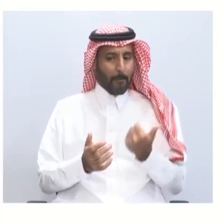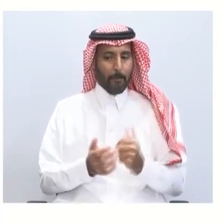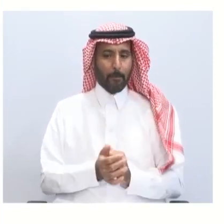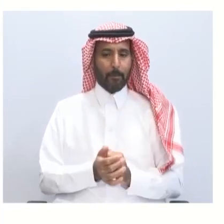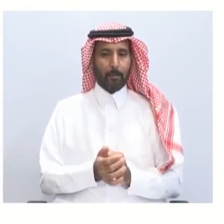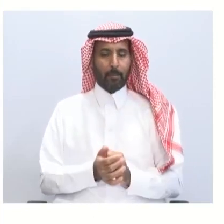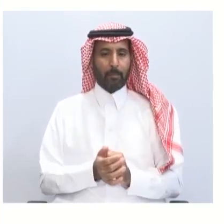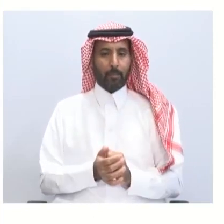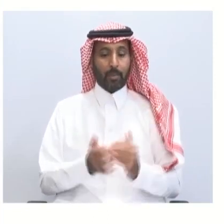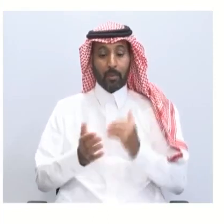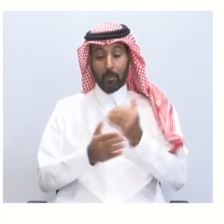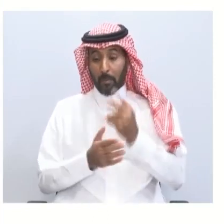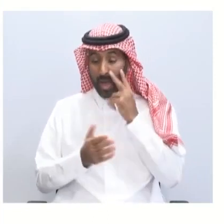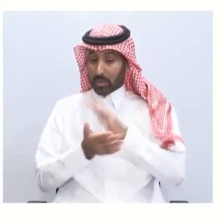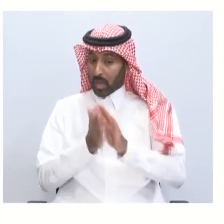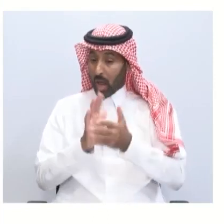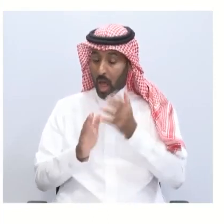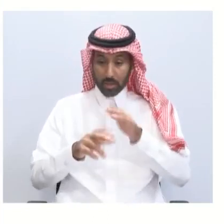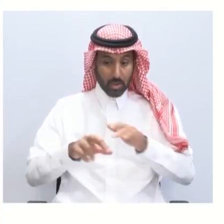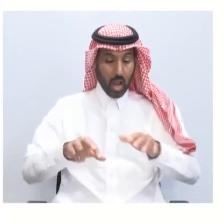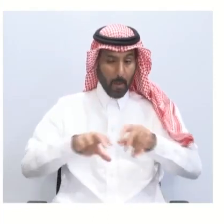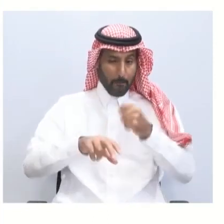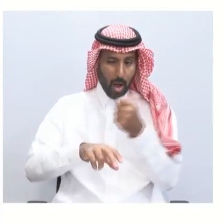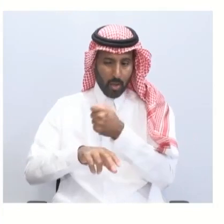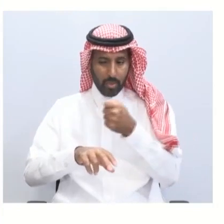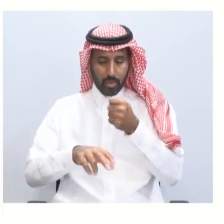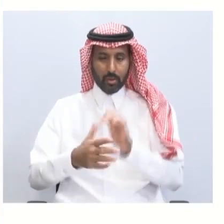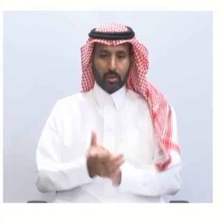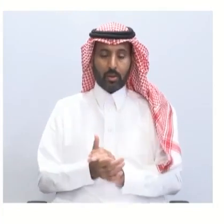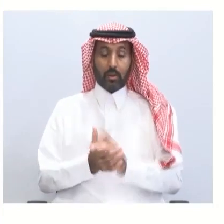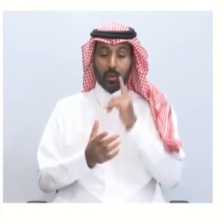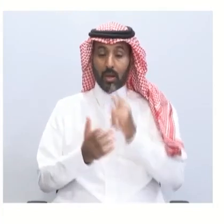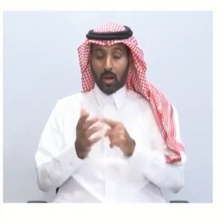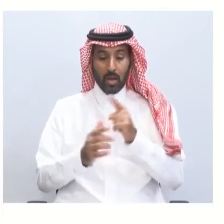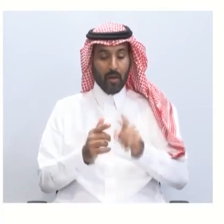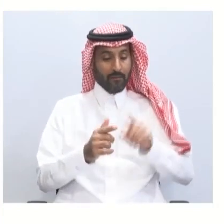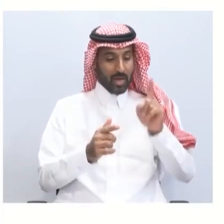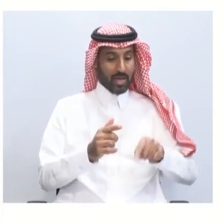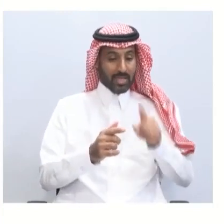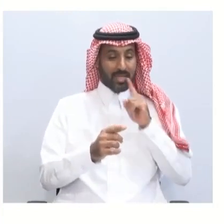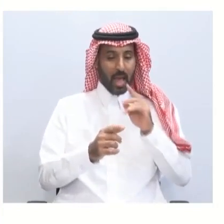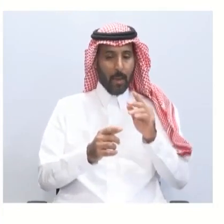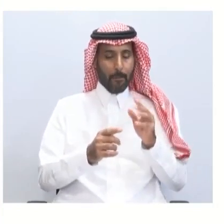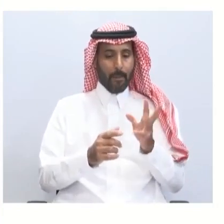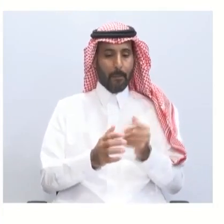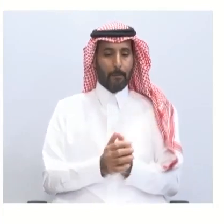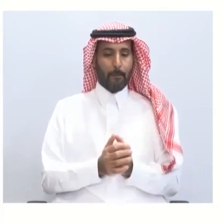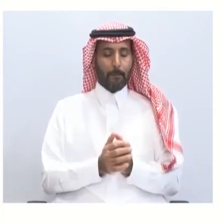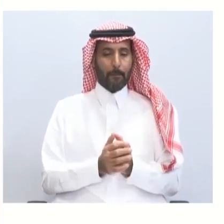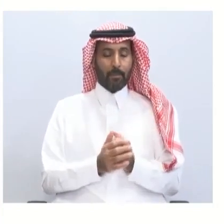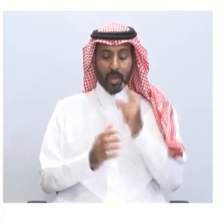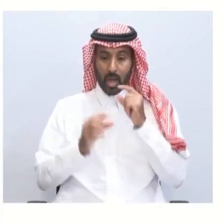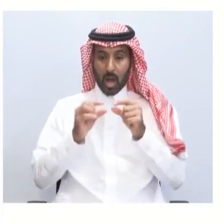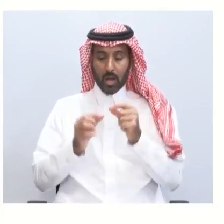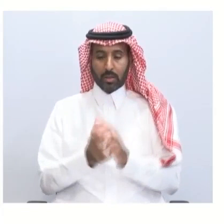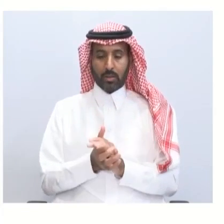السعر وبعد الانتهاء من عمليه البحث رفع على حسابه و